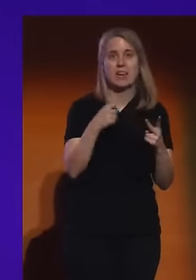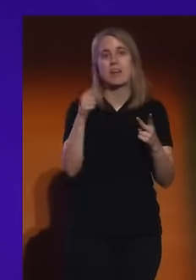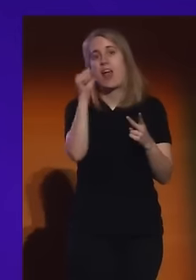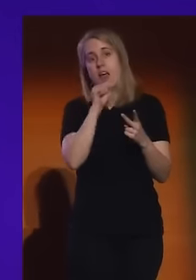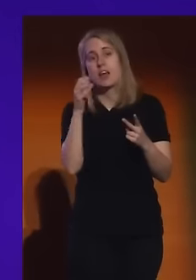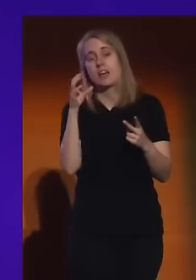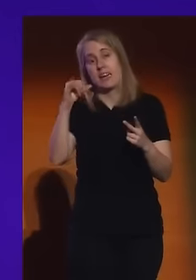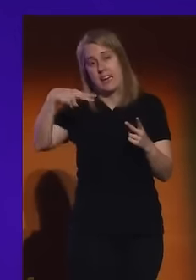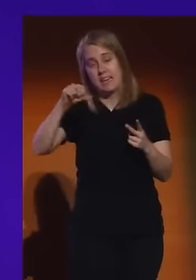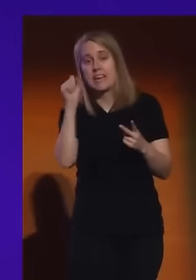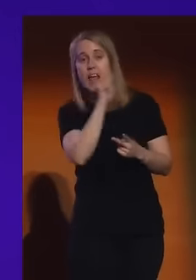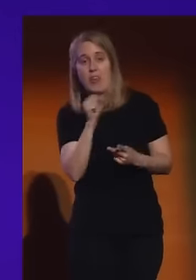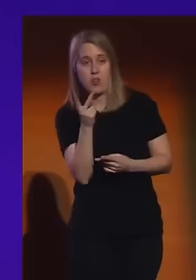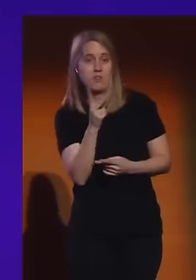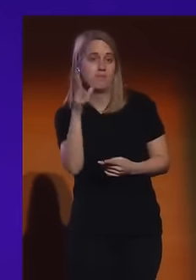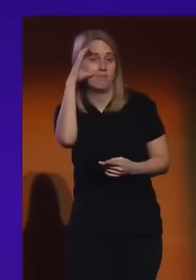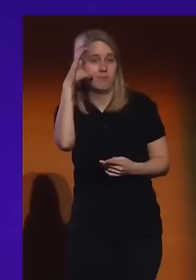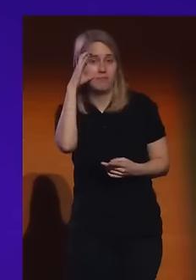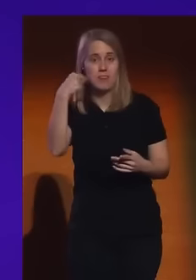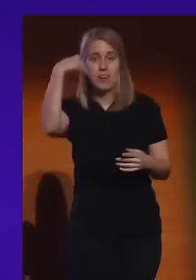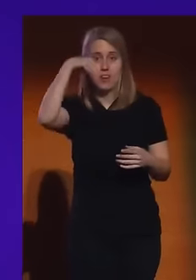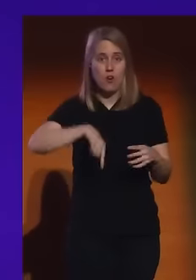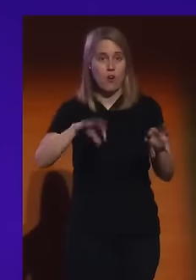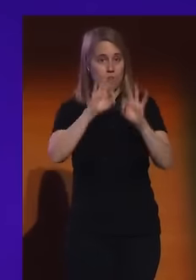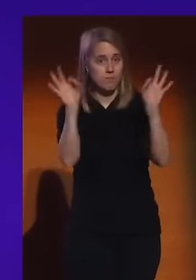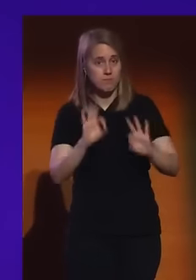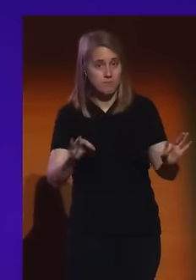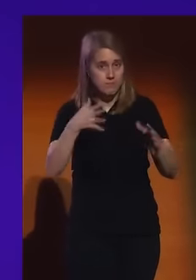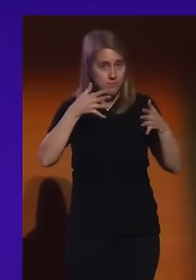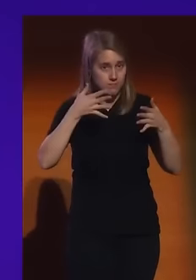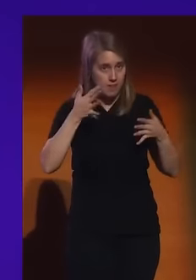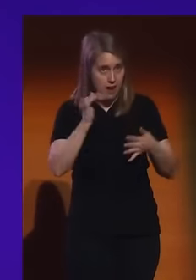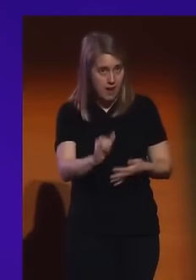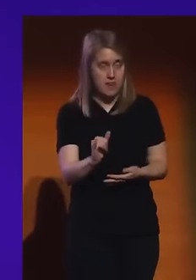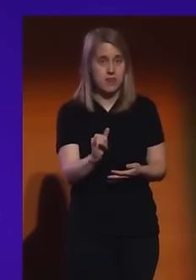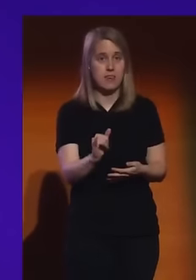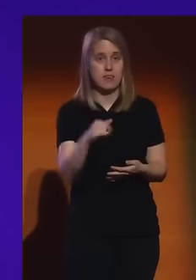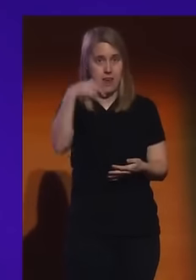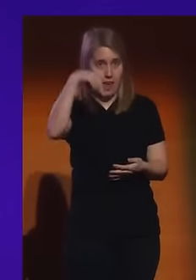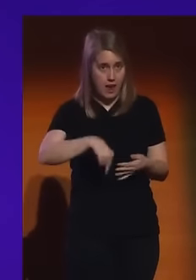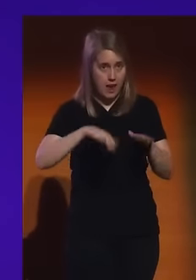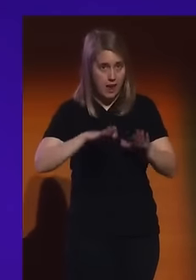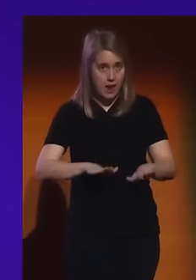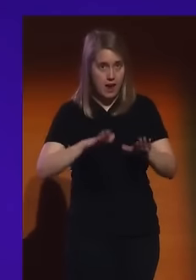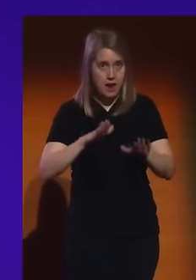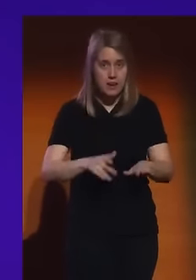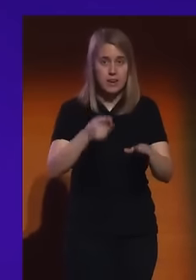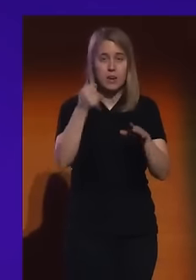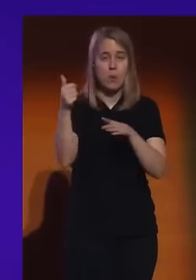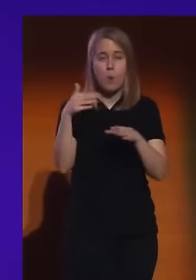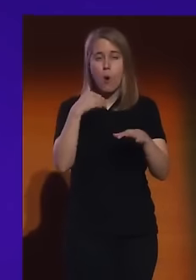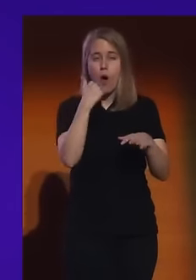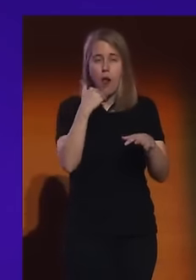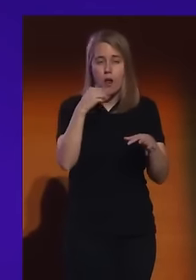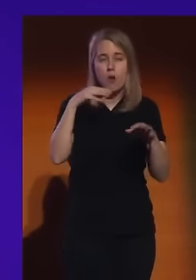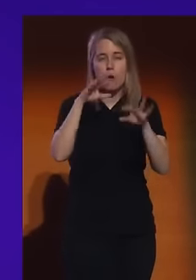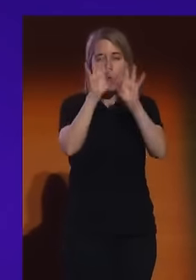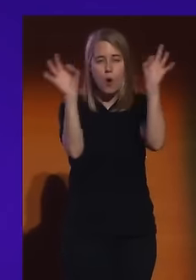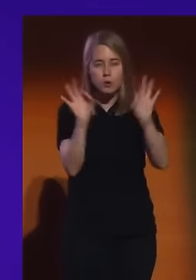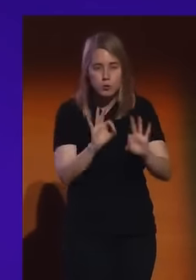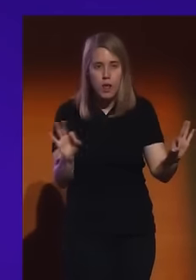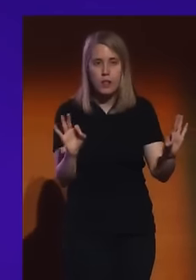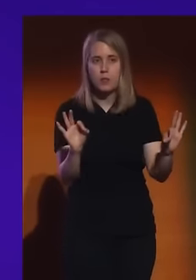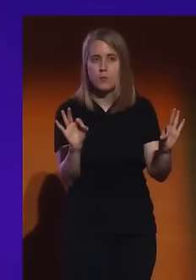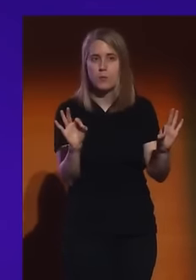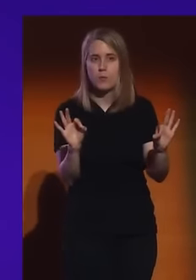entz dugu eta gaur euskaldun gaude hemen unol Bat zegoen euskalduna